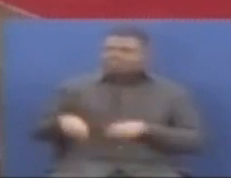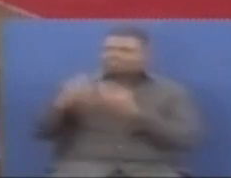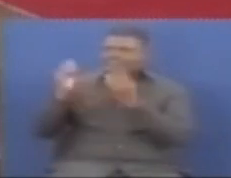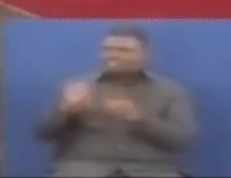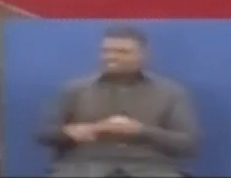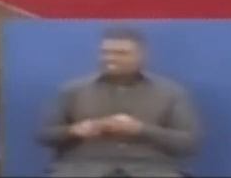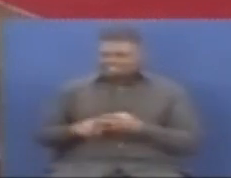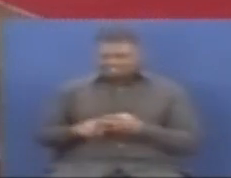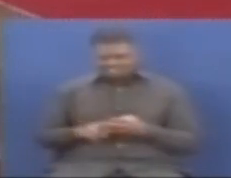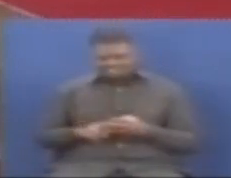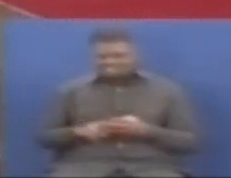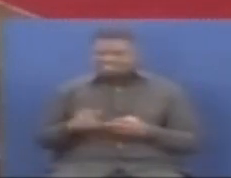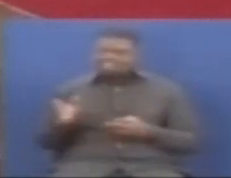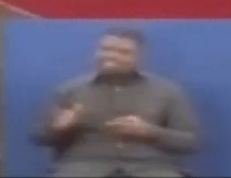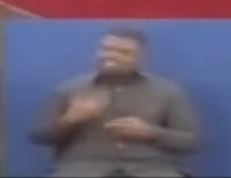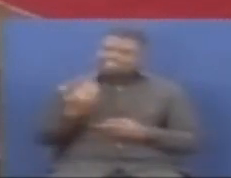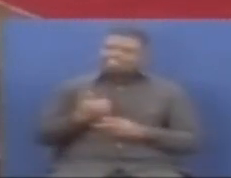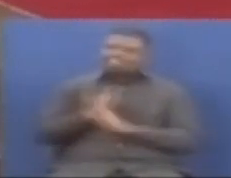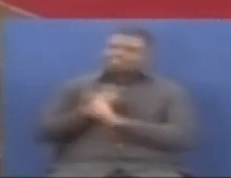mkulima kwanza